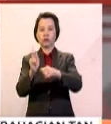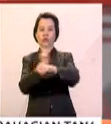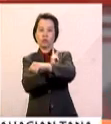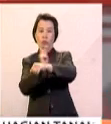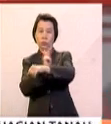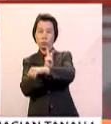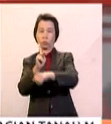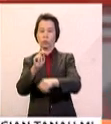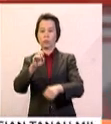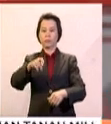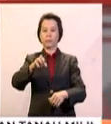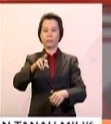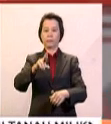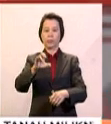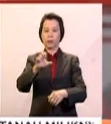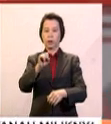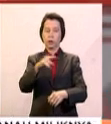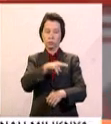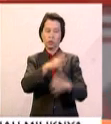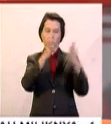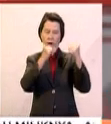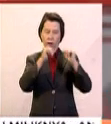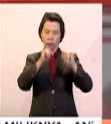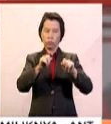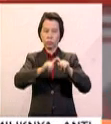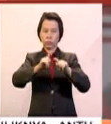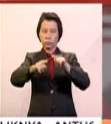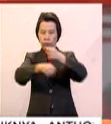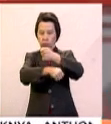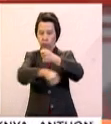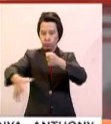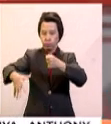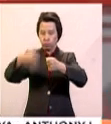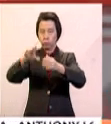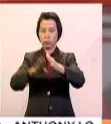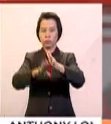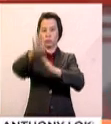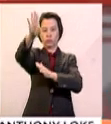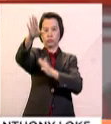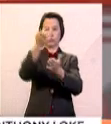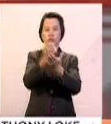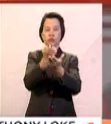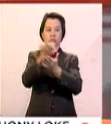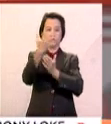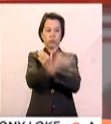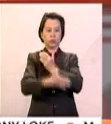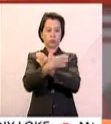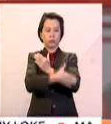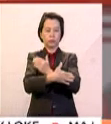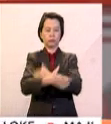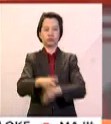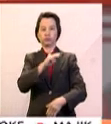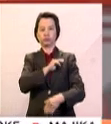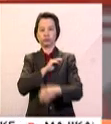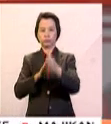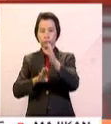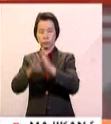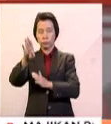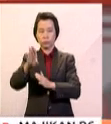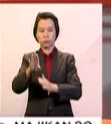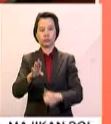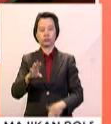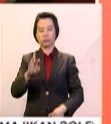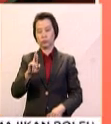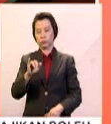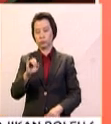juga diharap dapat memperbagai cabang sumbangan kepada pembangunan ekonomi negara. Menurut Menteri Pembangunan Usahawan, Datuk Seri